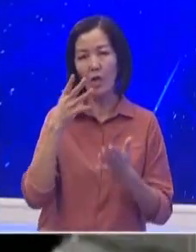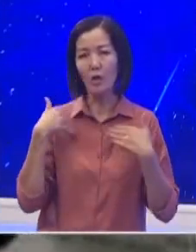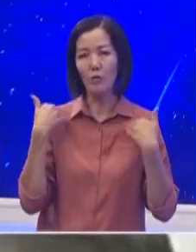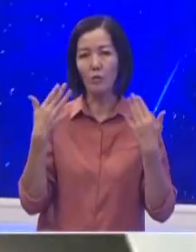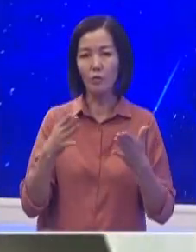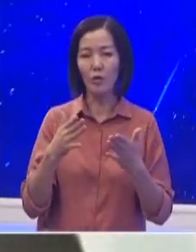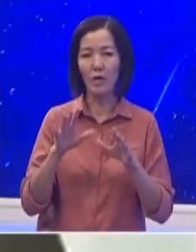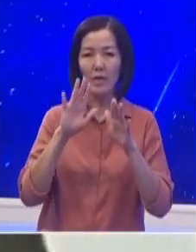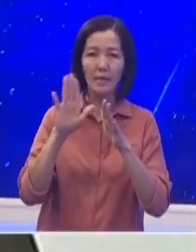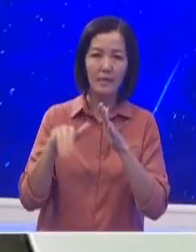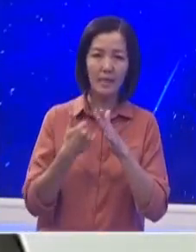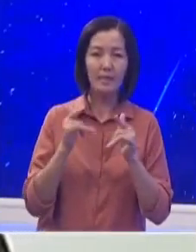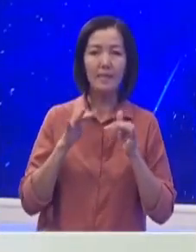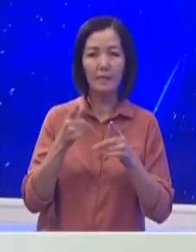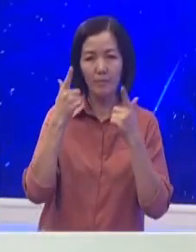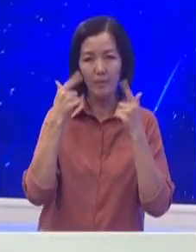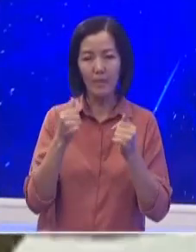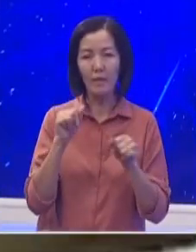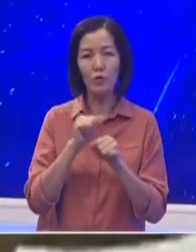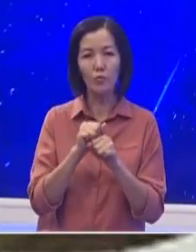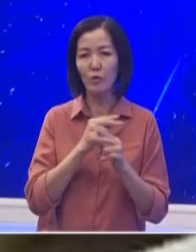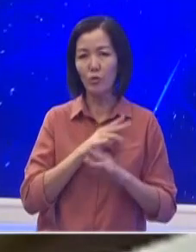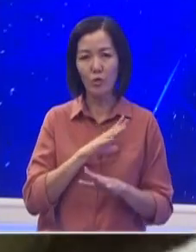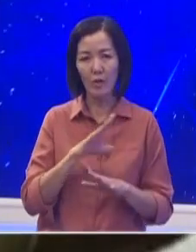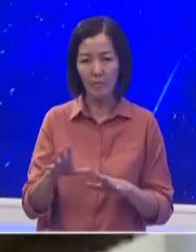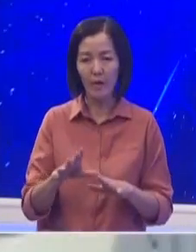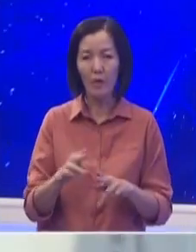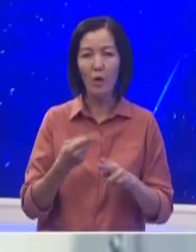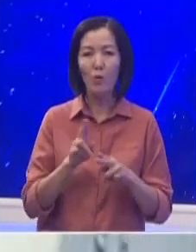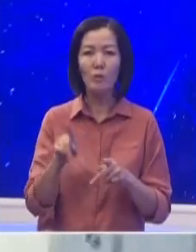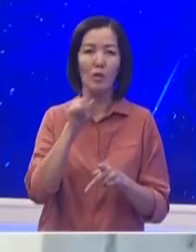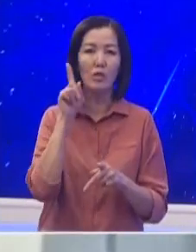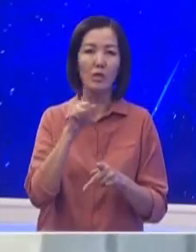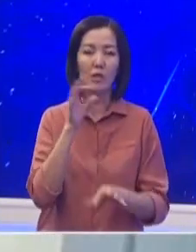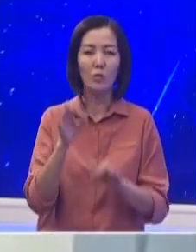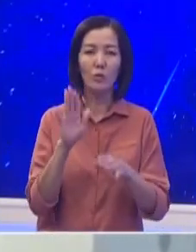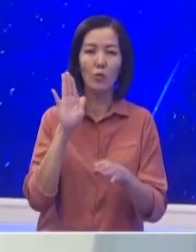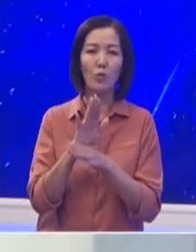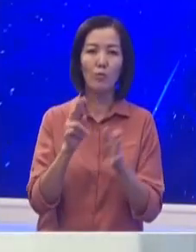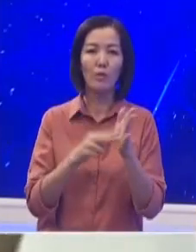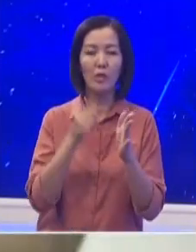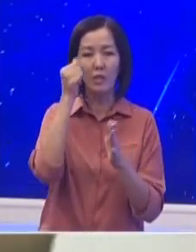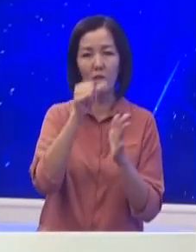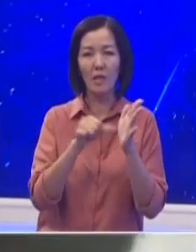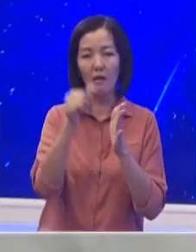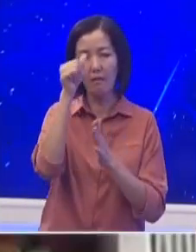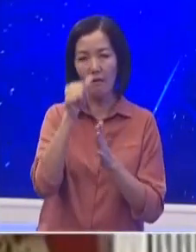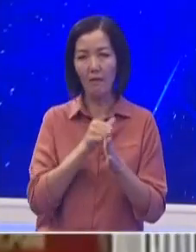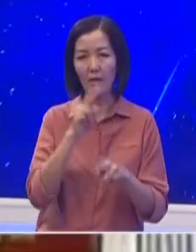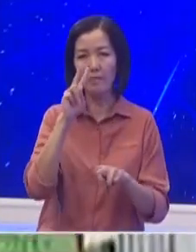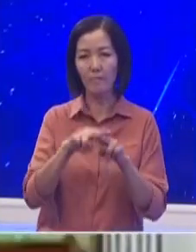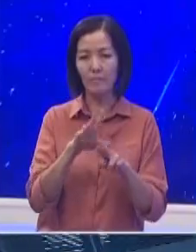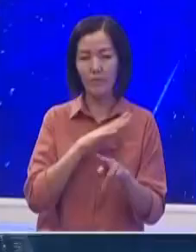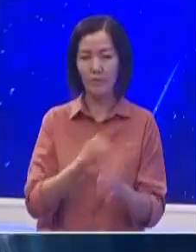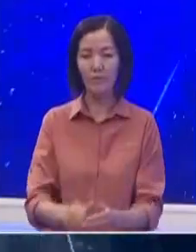заңсыз іспен айналысып жүргенін білсе де жұмысын тоқтатпапты. Осылайша бозбала соттың үкімімен 7 жыл 6 айға бас бостандығынан